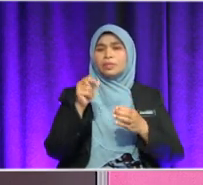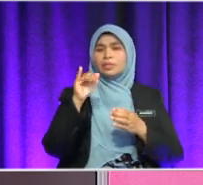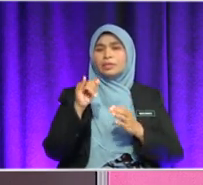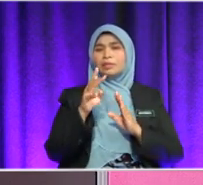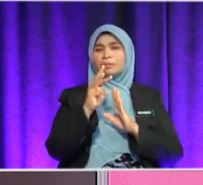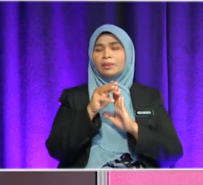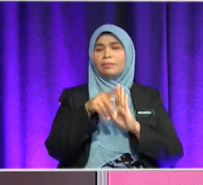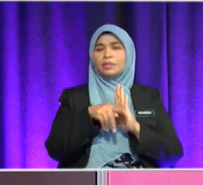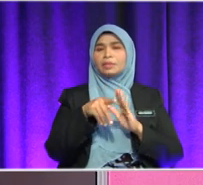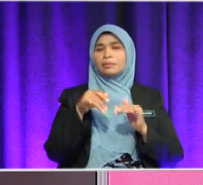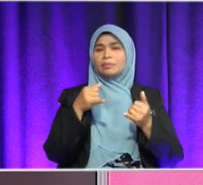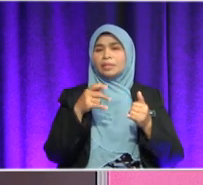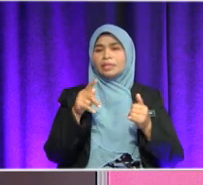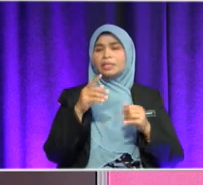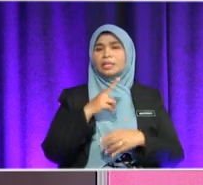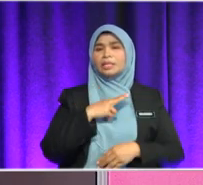mempersaudarakan